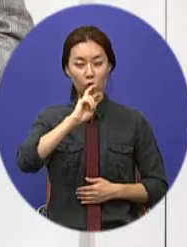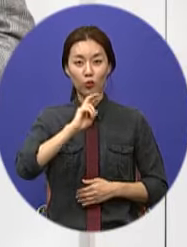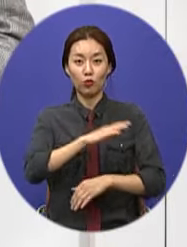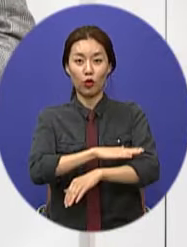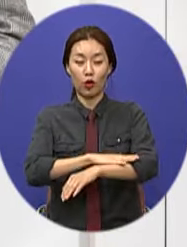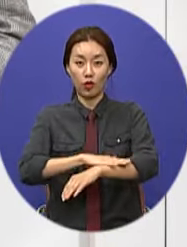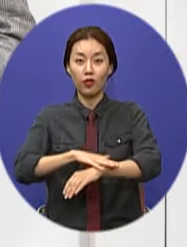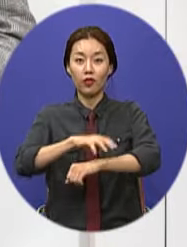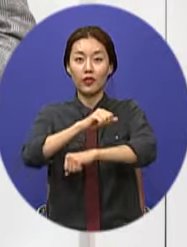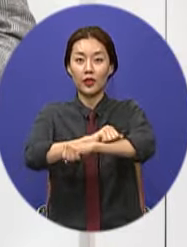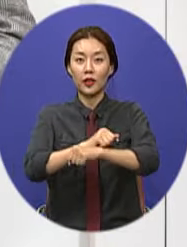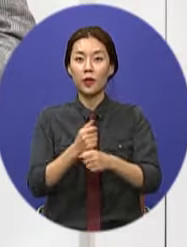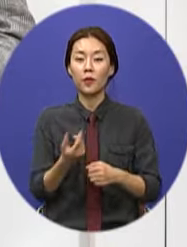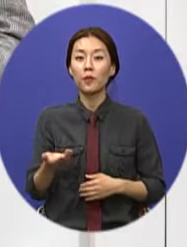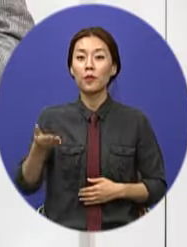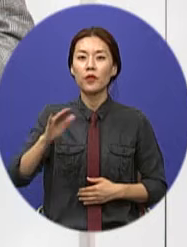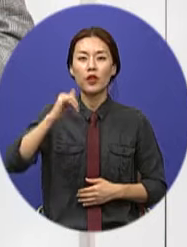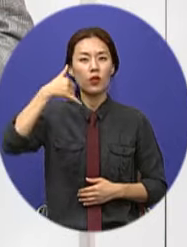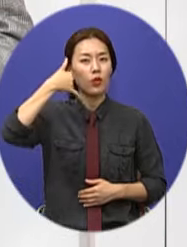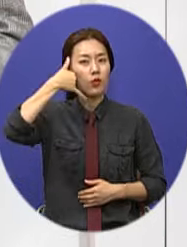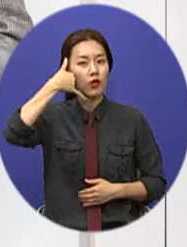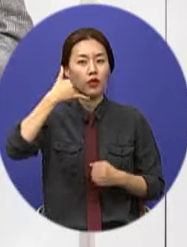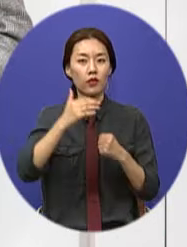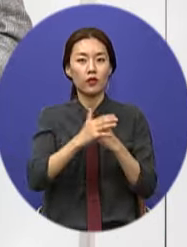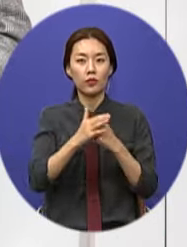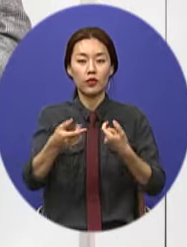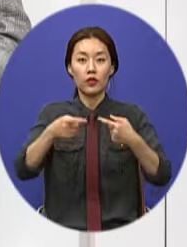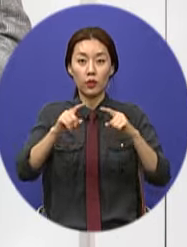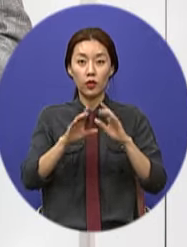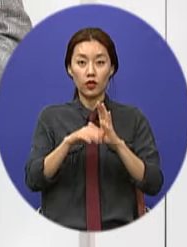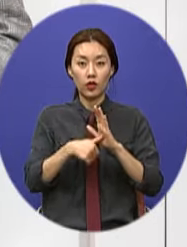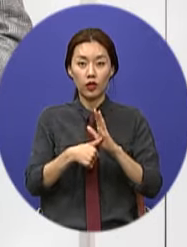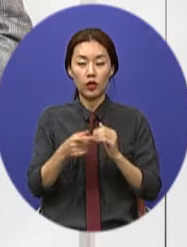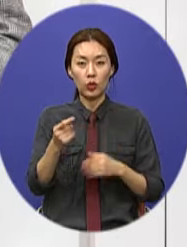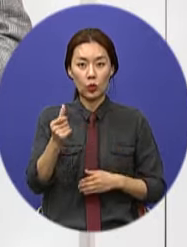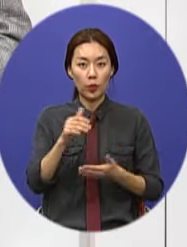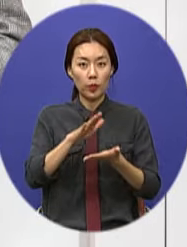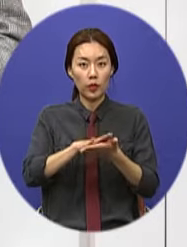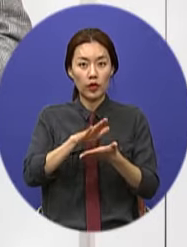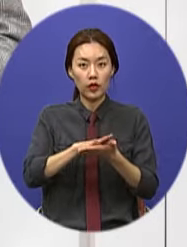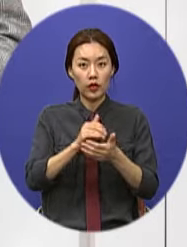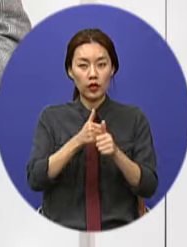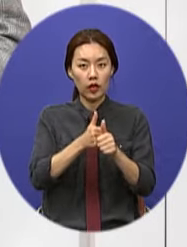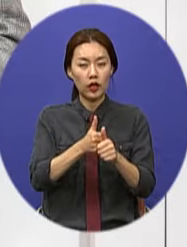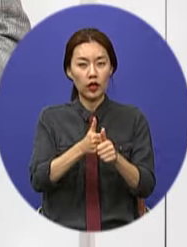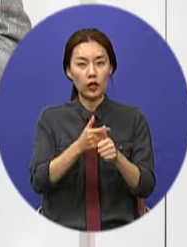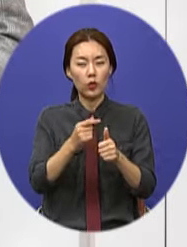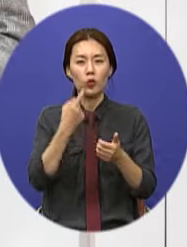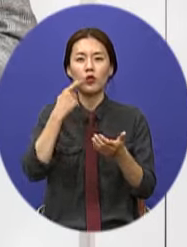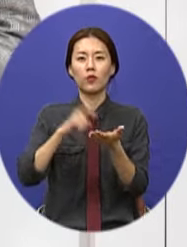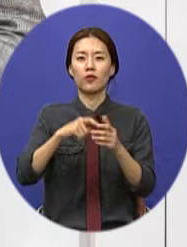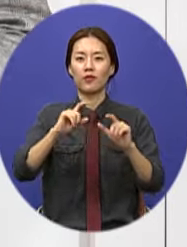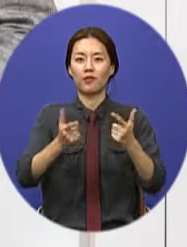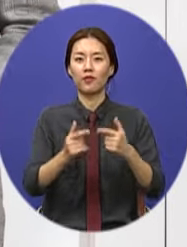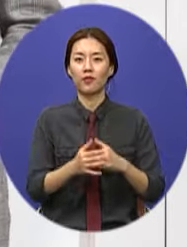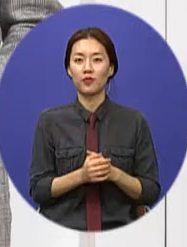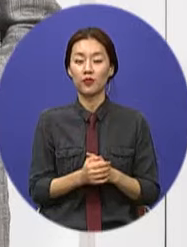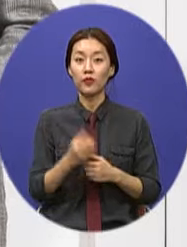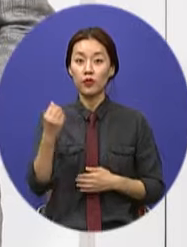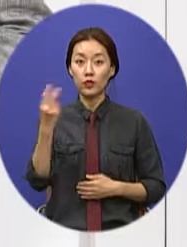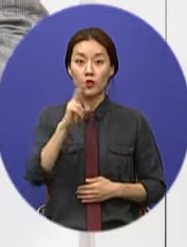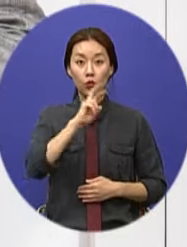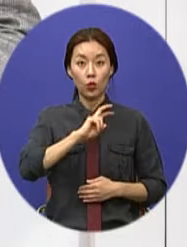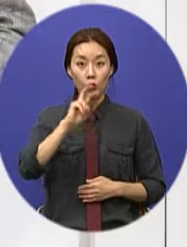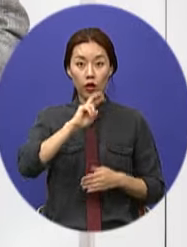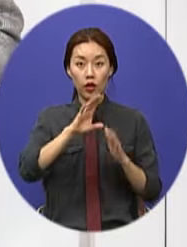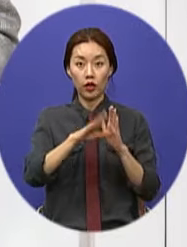잘 불러주시네요. 네. 근데 이제 전화로 아무래도 참여를 하시다 보니까 이게 꼭 그렇게 쉬운 것만은 아니잖아요. 그렇죠. 그리고 노래를